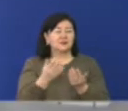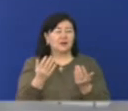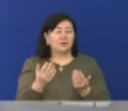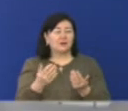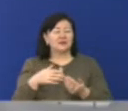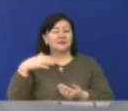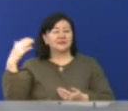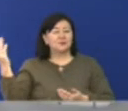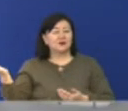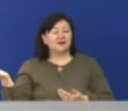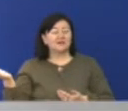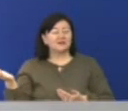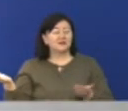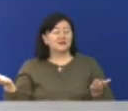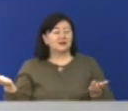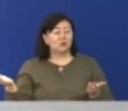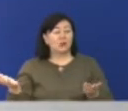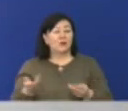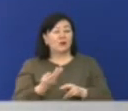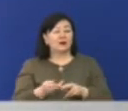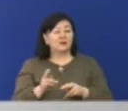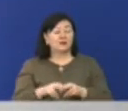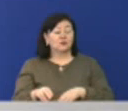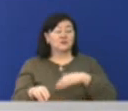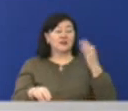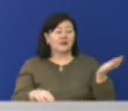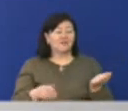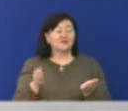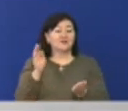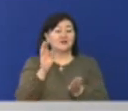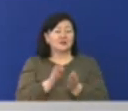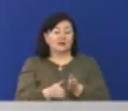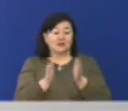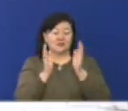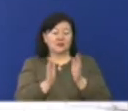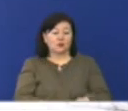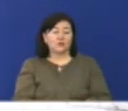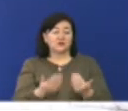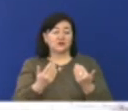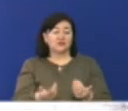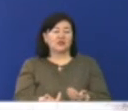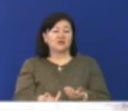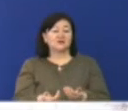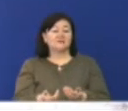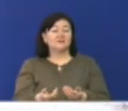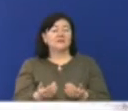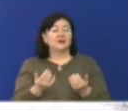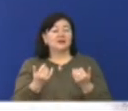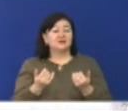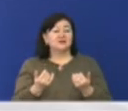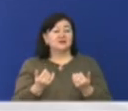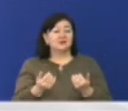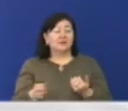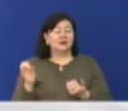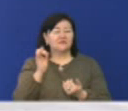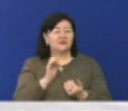поэтому захоронение производится по левой стороне. В месяц осуществляется до 35 захоронений, приводят статистику специалисты. По